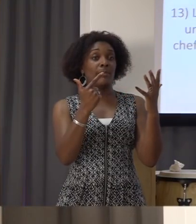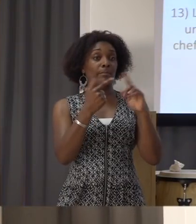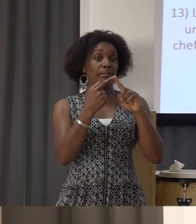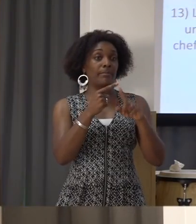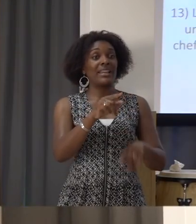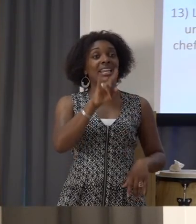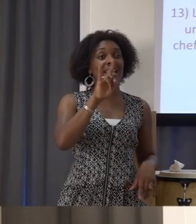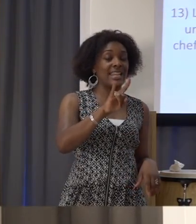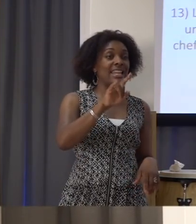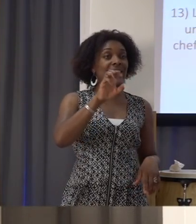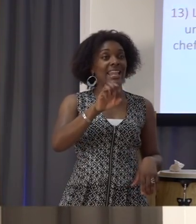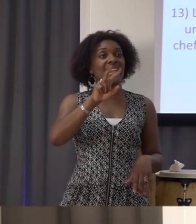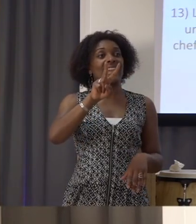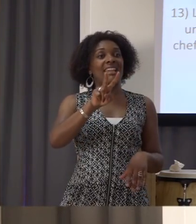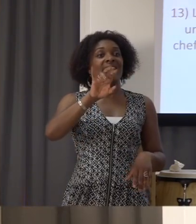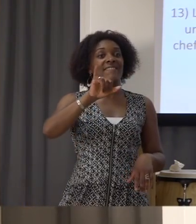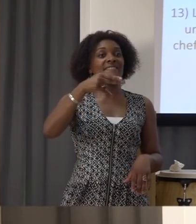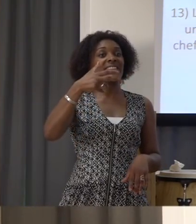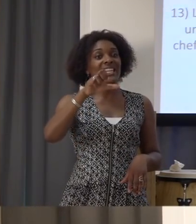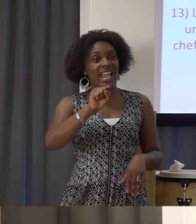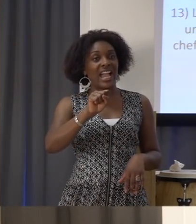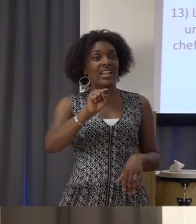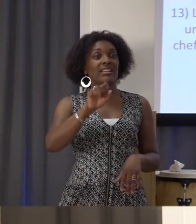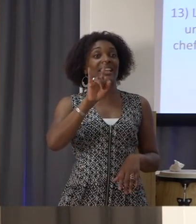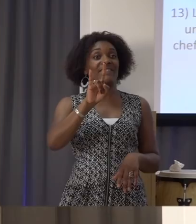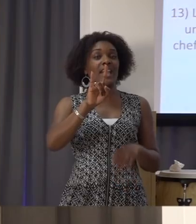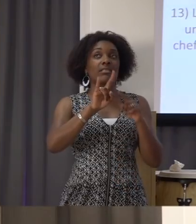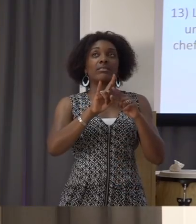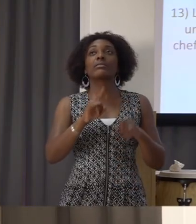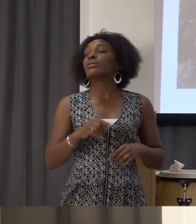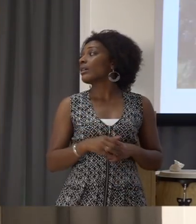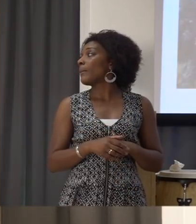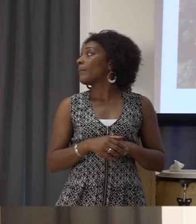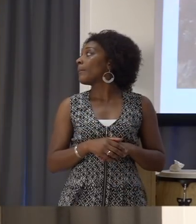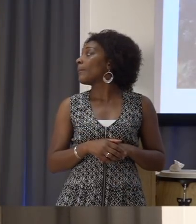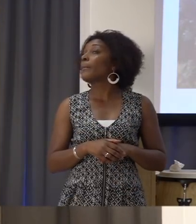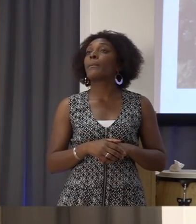Ce nom signifie villageois de tente.